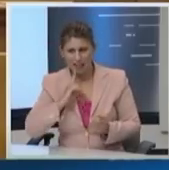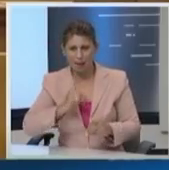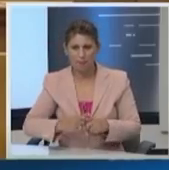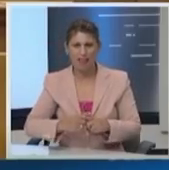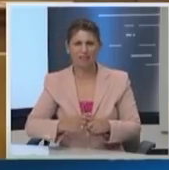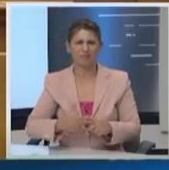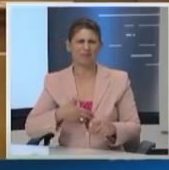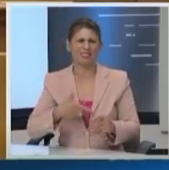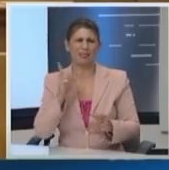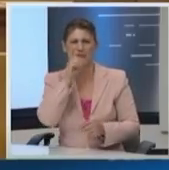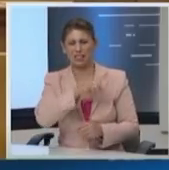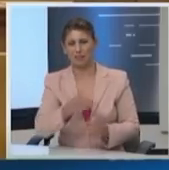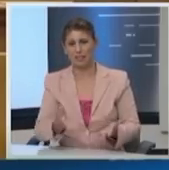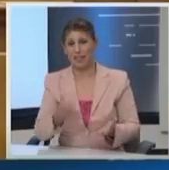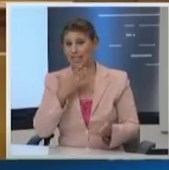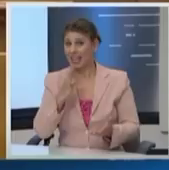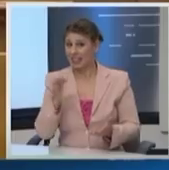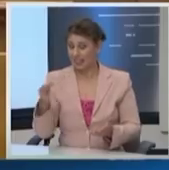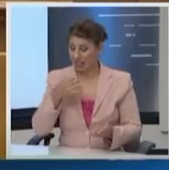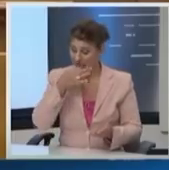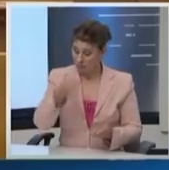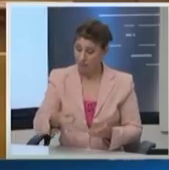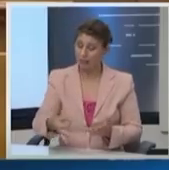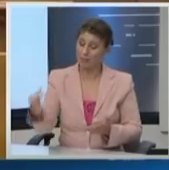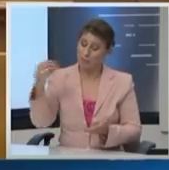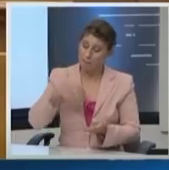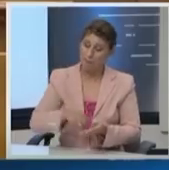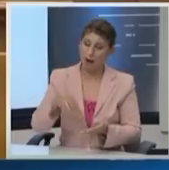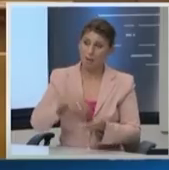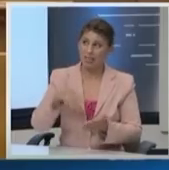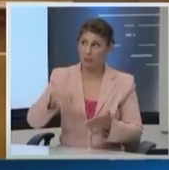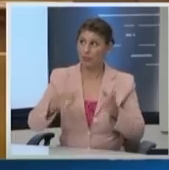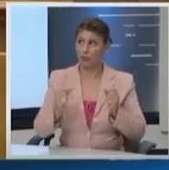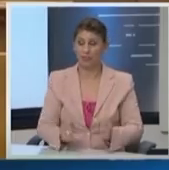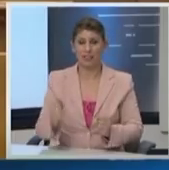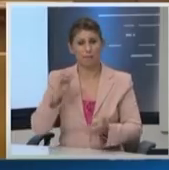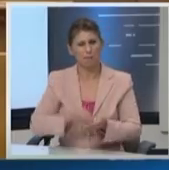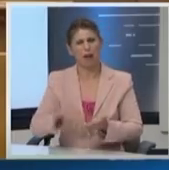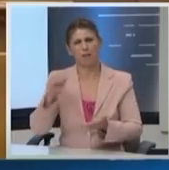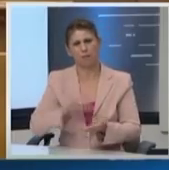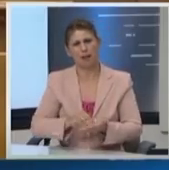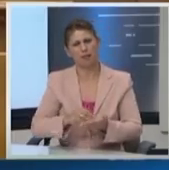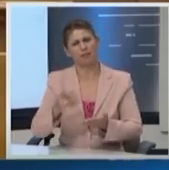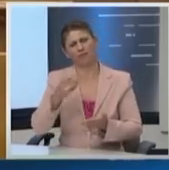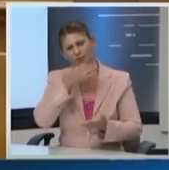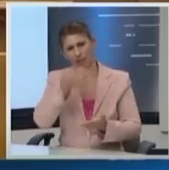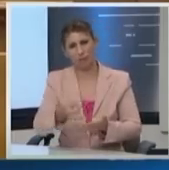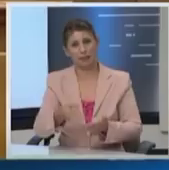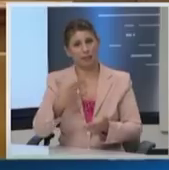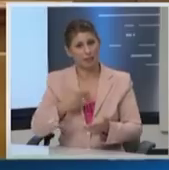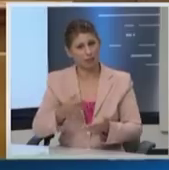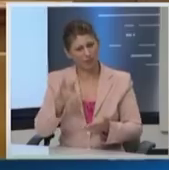κοινικοί και ψεύτες. Διότι είπατε για πολλωστή φορά και από αυτό εδώ το βήμα ξανά, τα έχετε ξαναπεί όμως, και σας